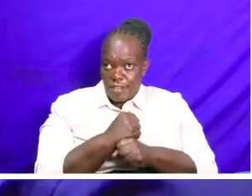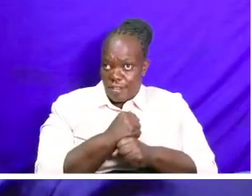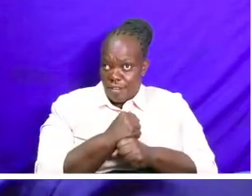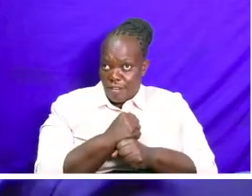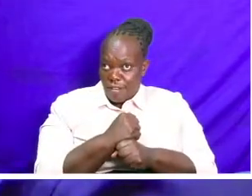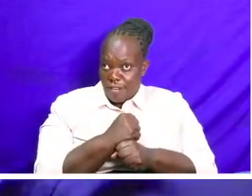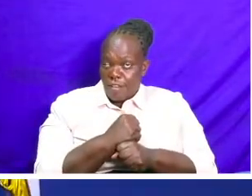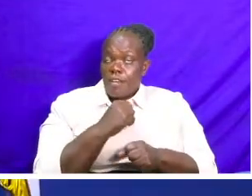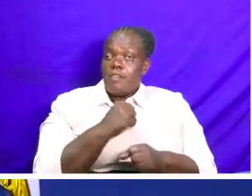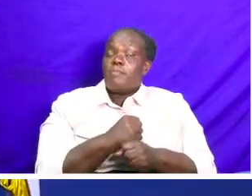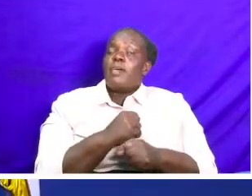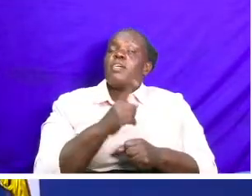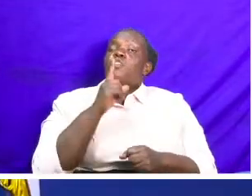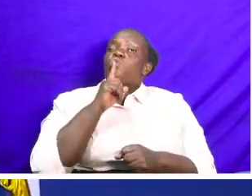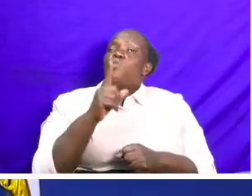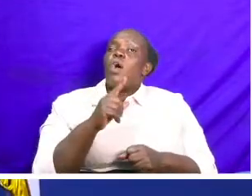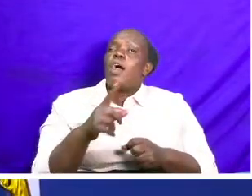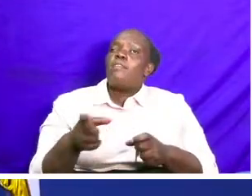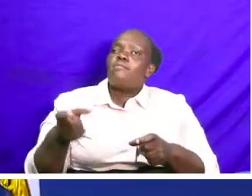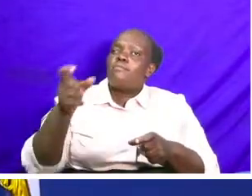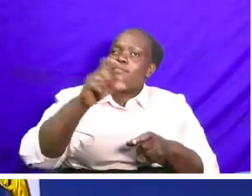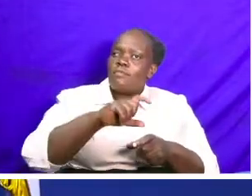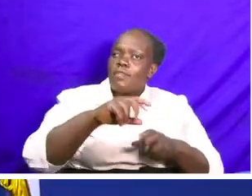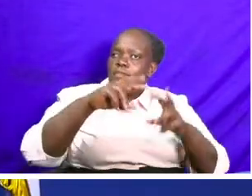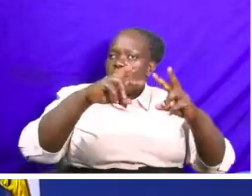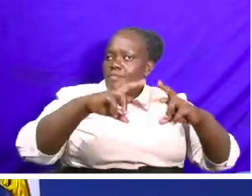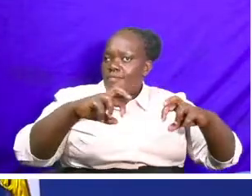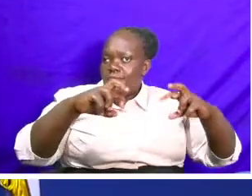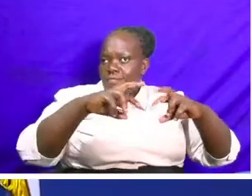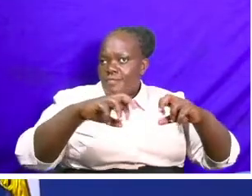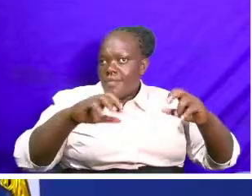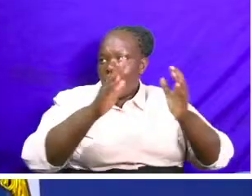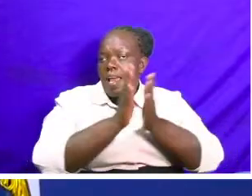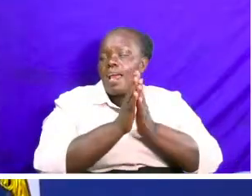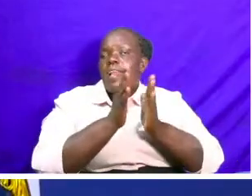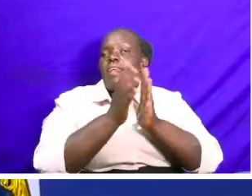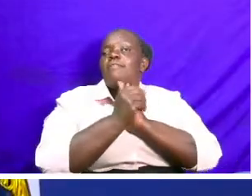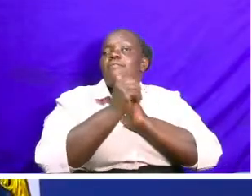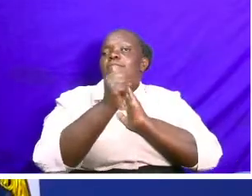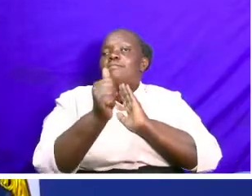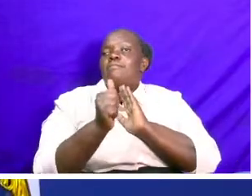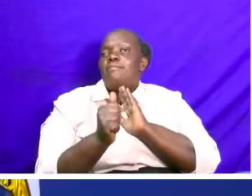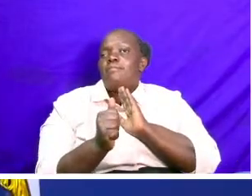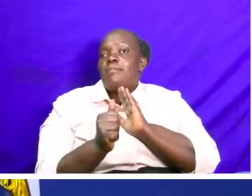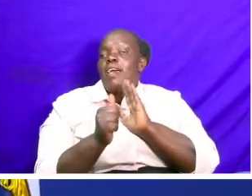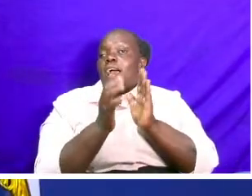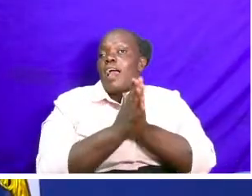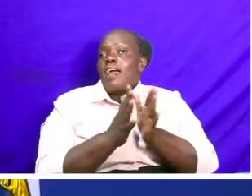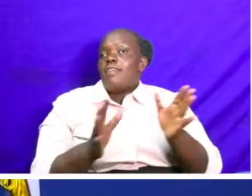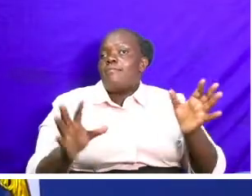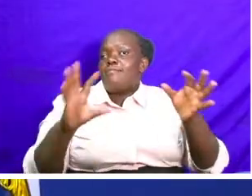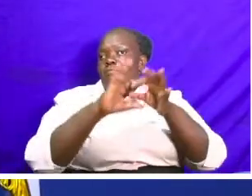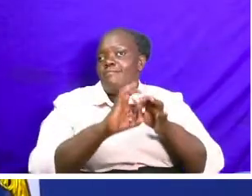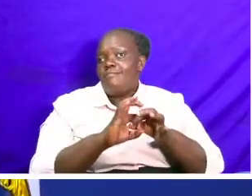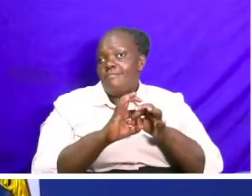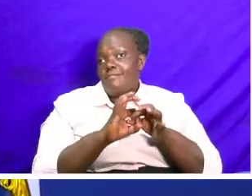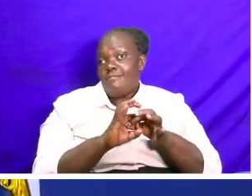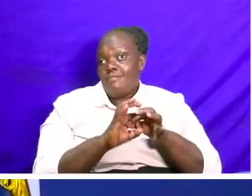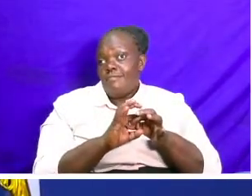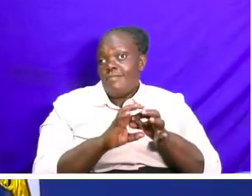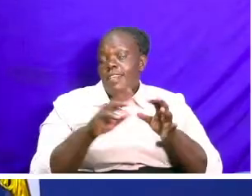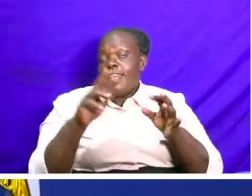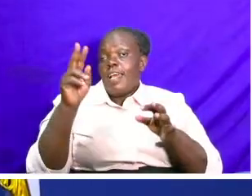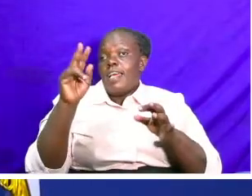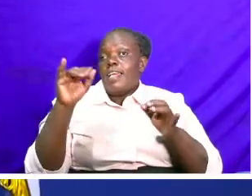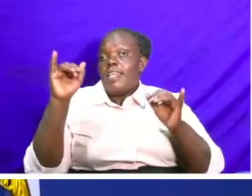ya kuhakikisha kwamba tunaongezea juhudi za kiutafiti na ujuzi na ushirikiano wa